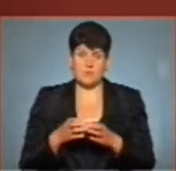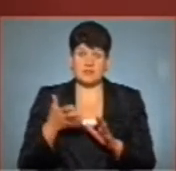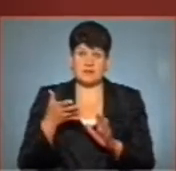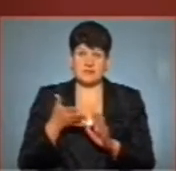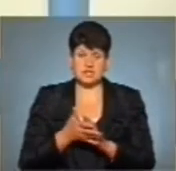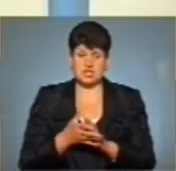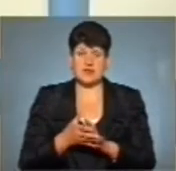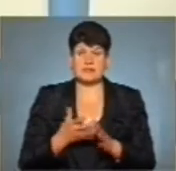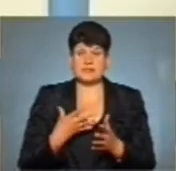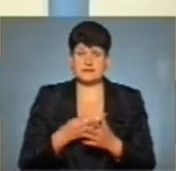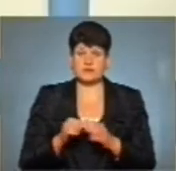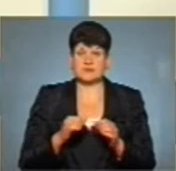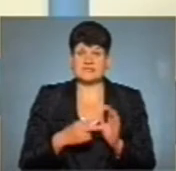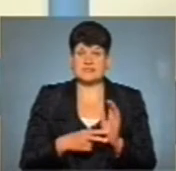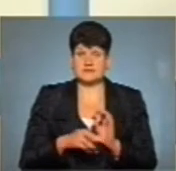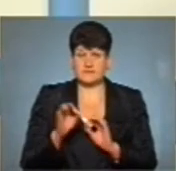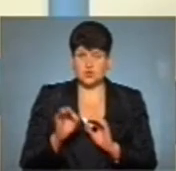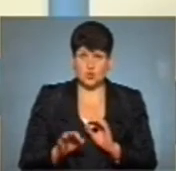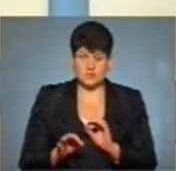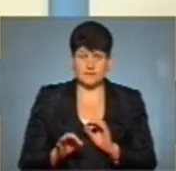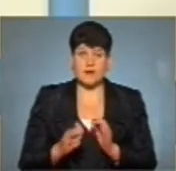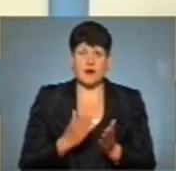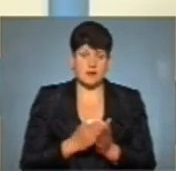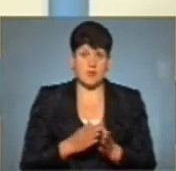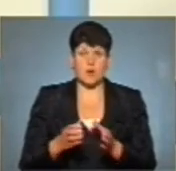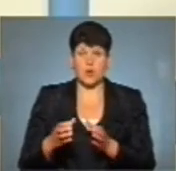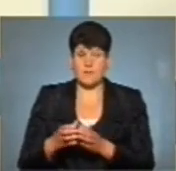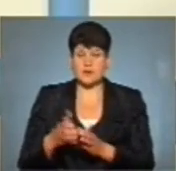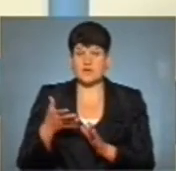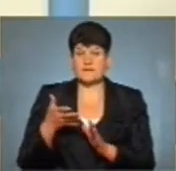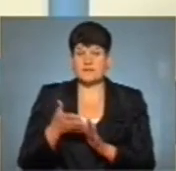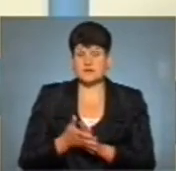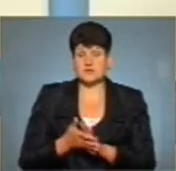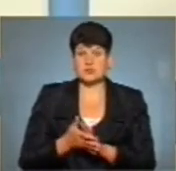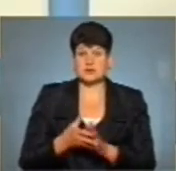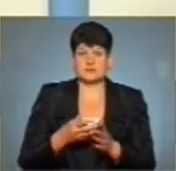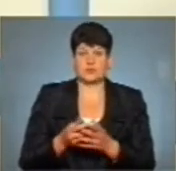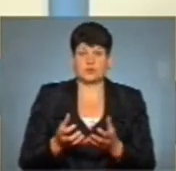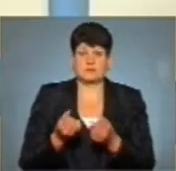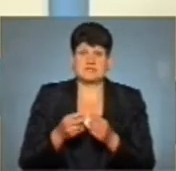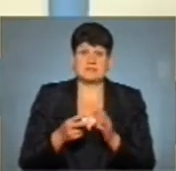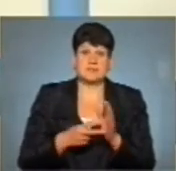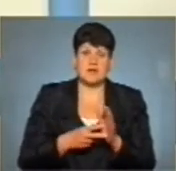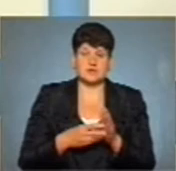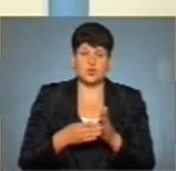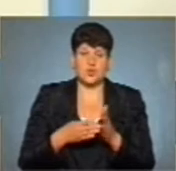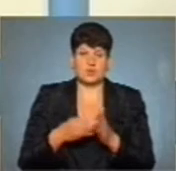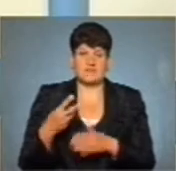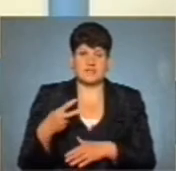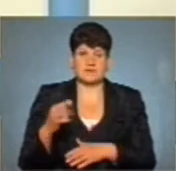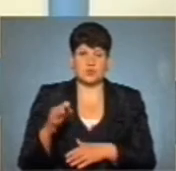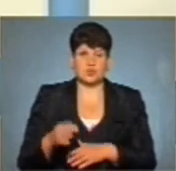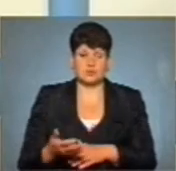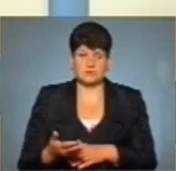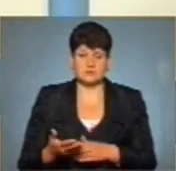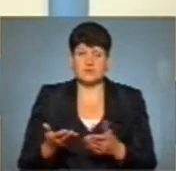свій апарат управління 70%, а є громади, які витрачають на своє утримання там, 17 до 20%.